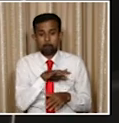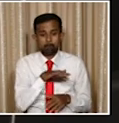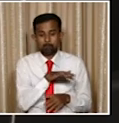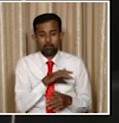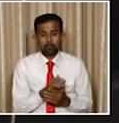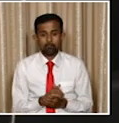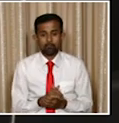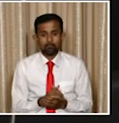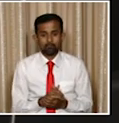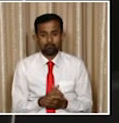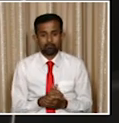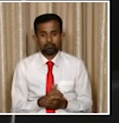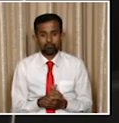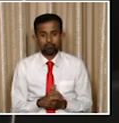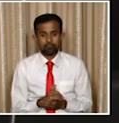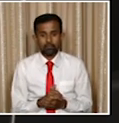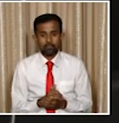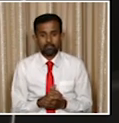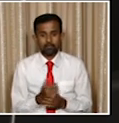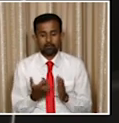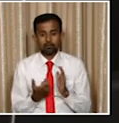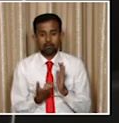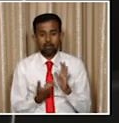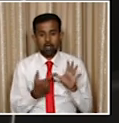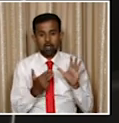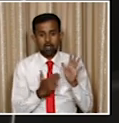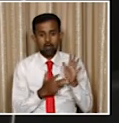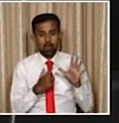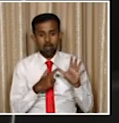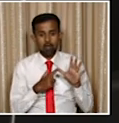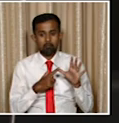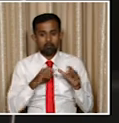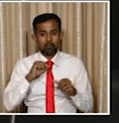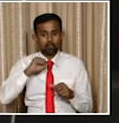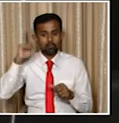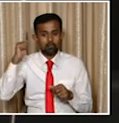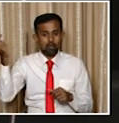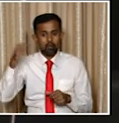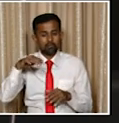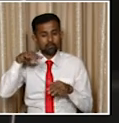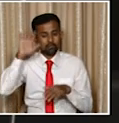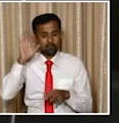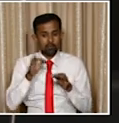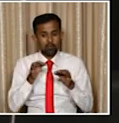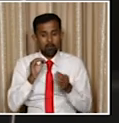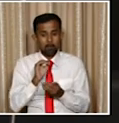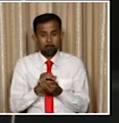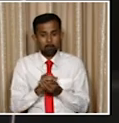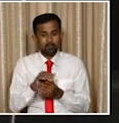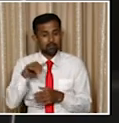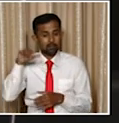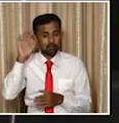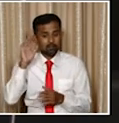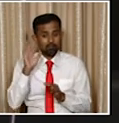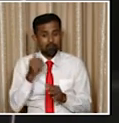ராவன் வந்த வரலாறுகள் கொண்ட ஆதம் நபி வந்த வரலாறு கொண்ட அந்த பிரதேசம் அந்த பாதை. எனவே இதெல்லாம் இருக்கின்ற அந்த பாதை முற்று முழுதாக இன்று